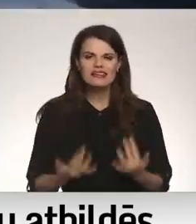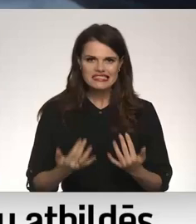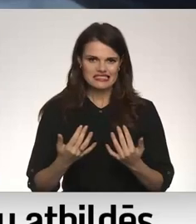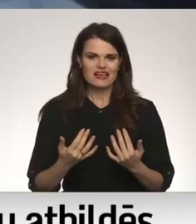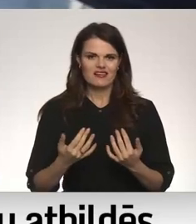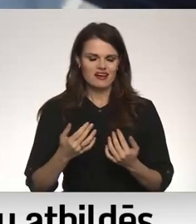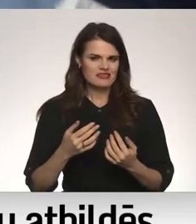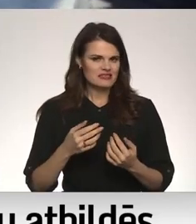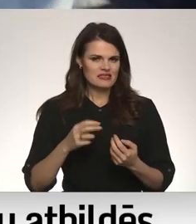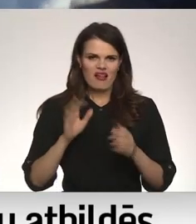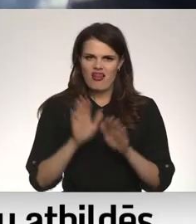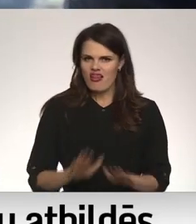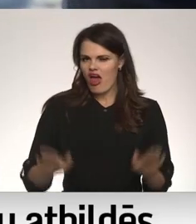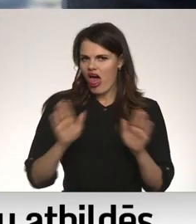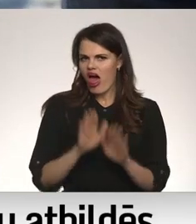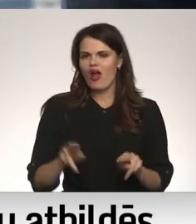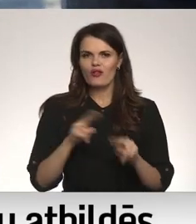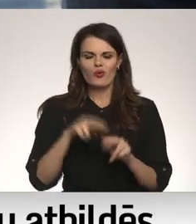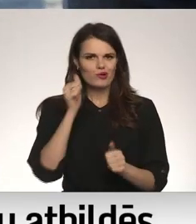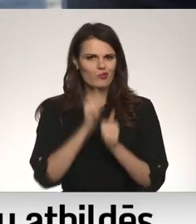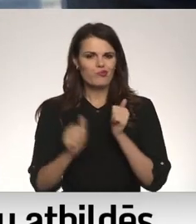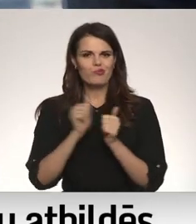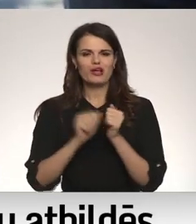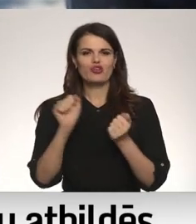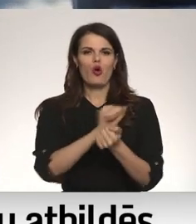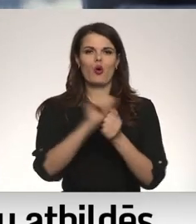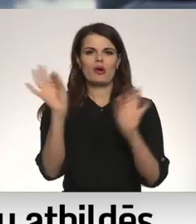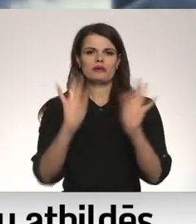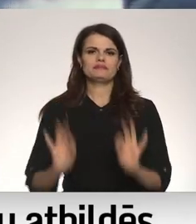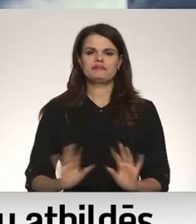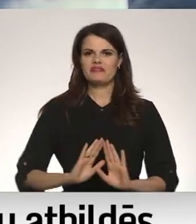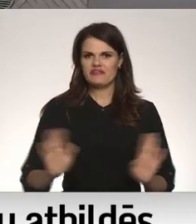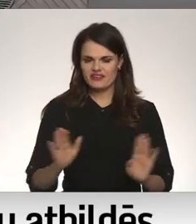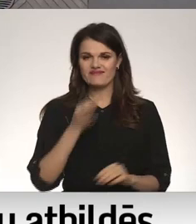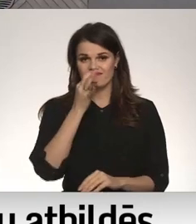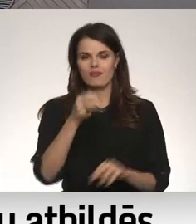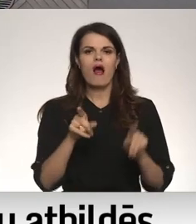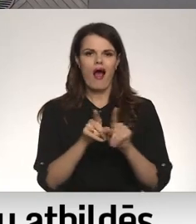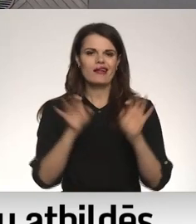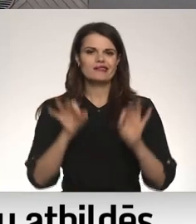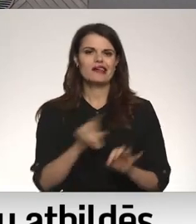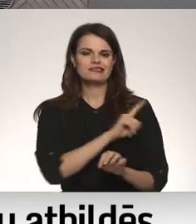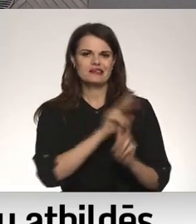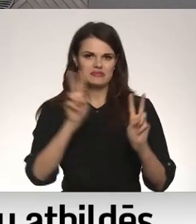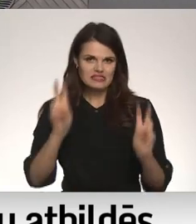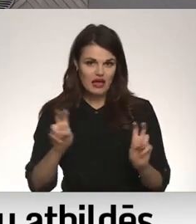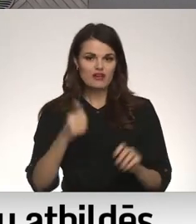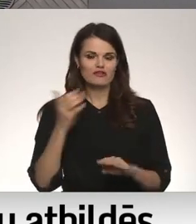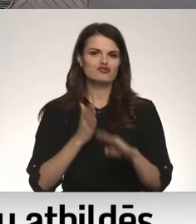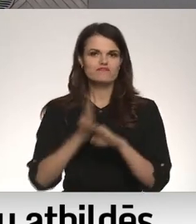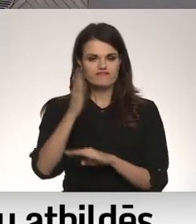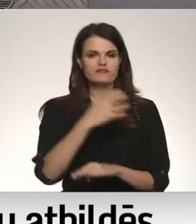risināšanu sokas gausi un bieži vien valda visai formāla attieksme, norādījis arī tiesību sargs. Arī viņš vērsies